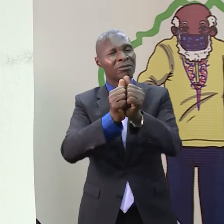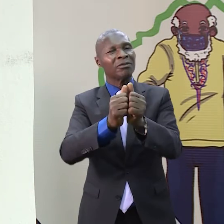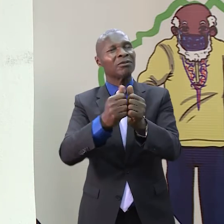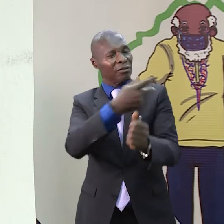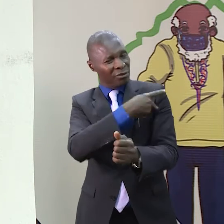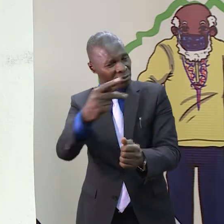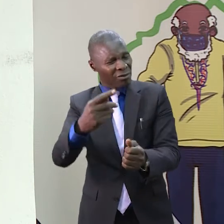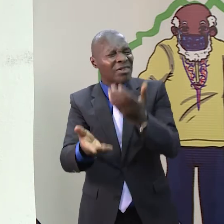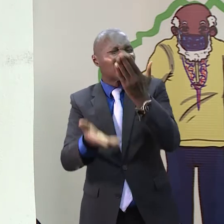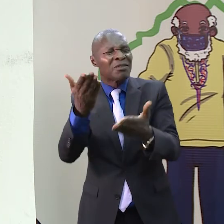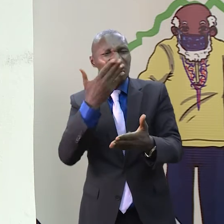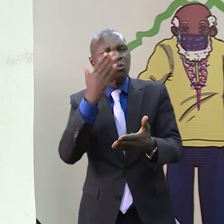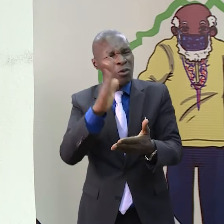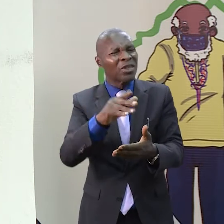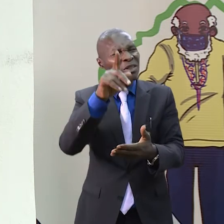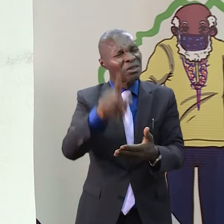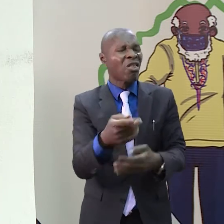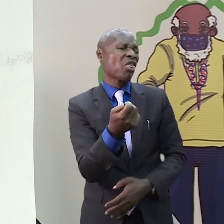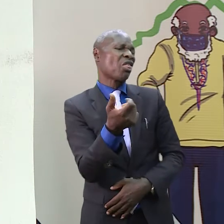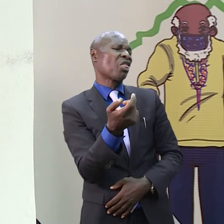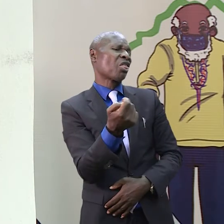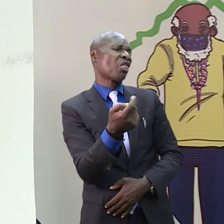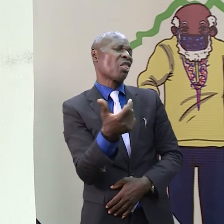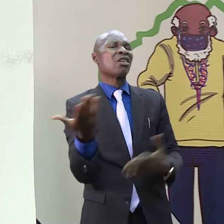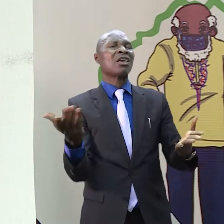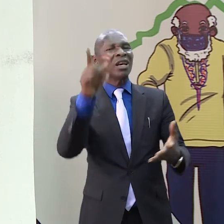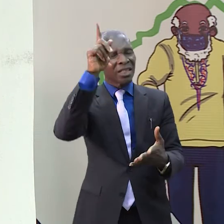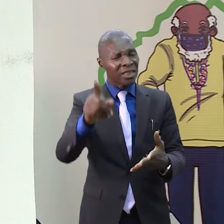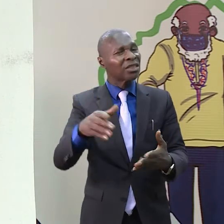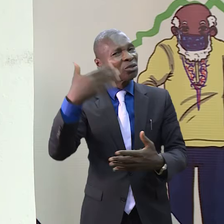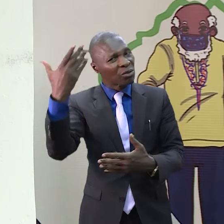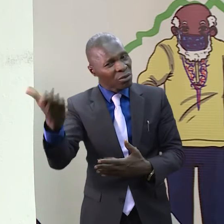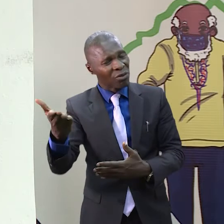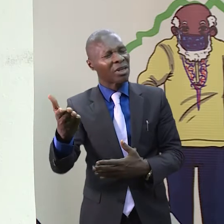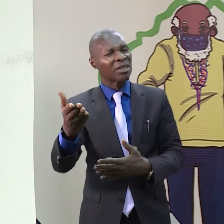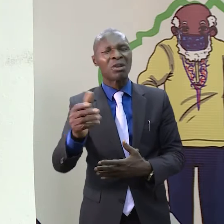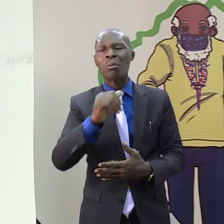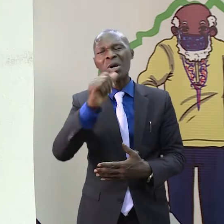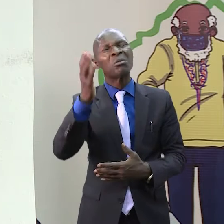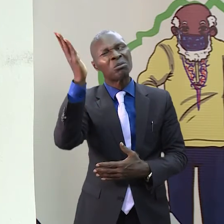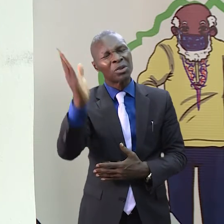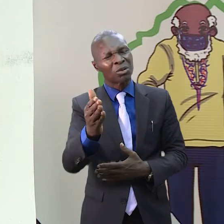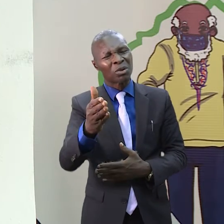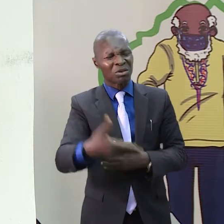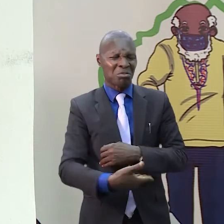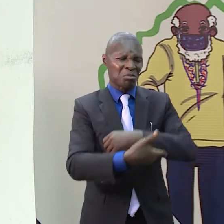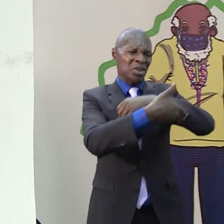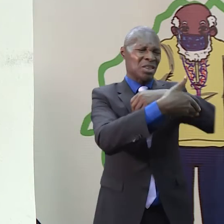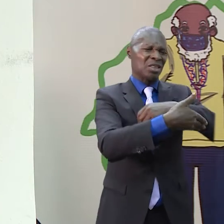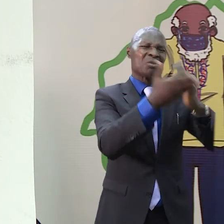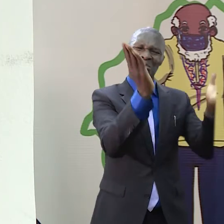les effets indésirables sont mineurs et très souvent ne nécessitent pas une prise en charge